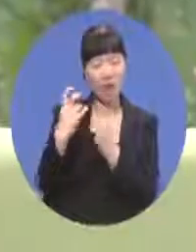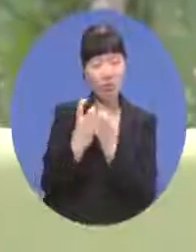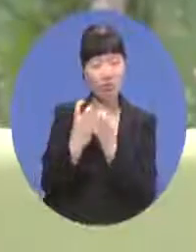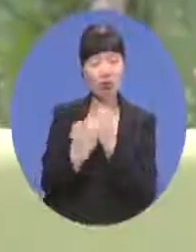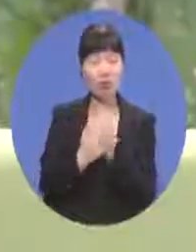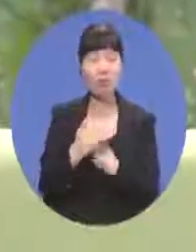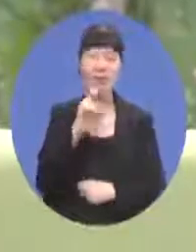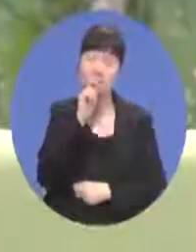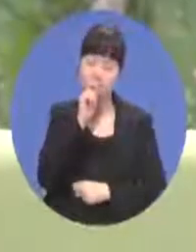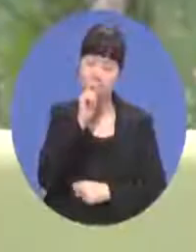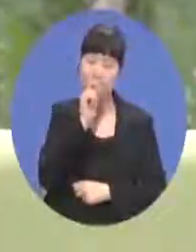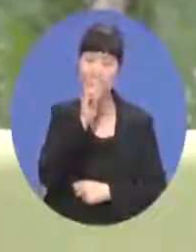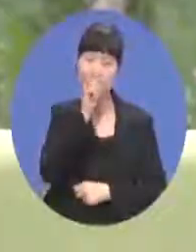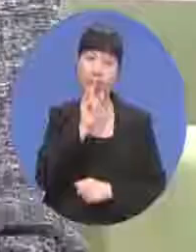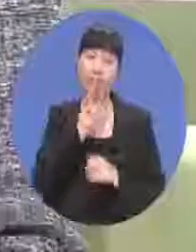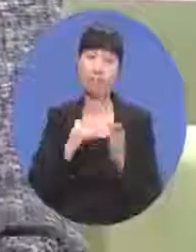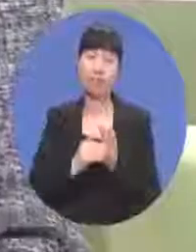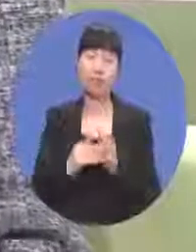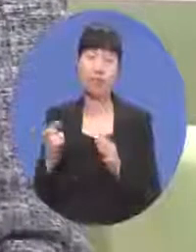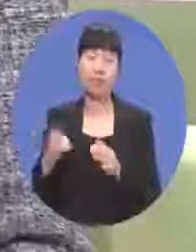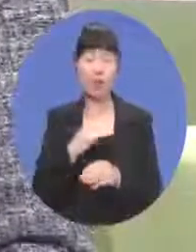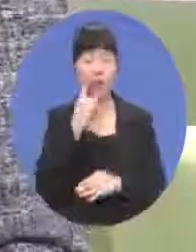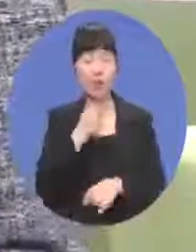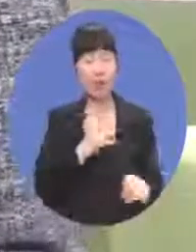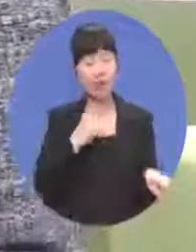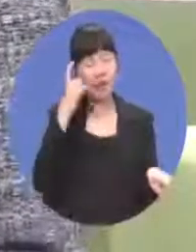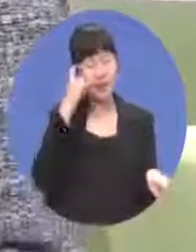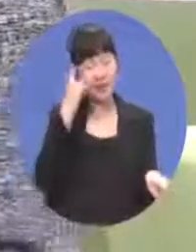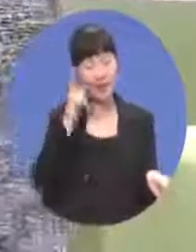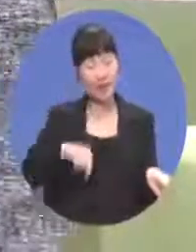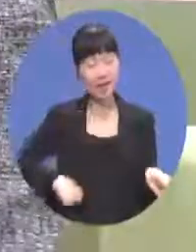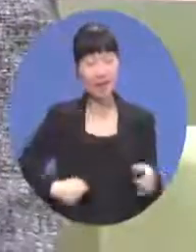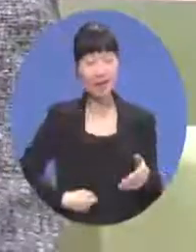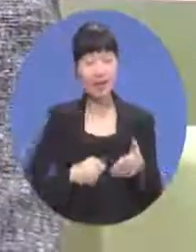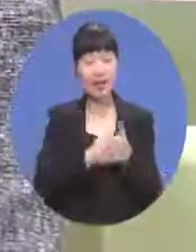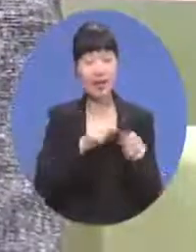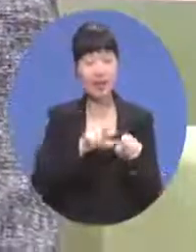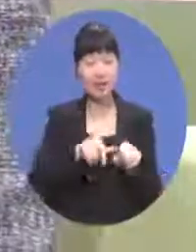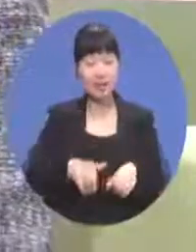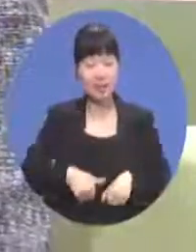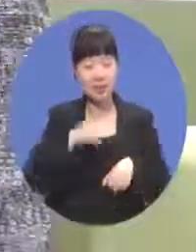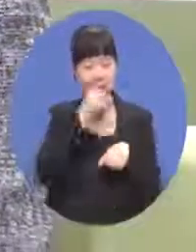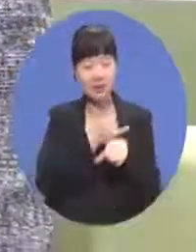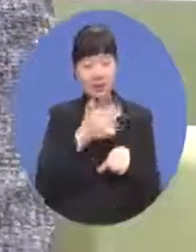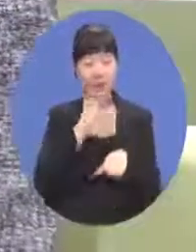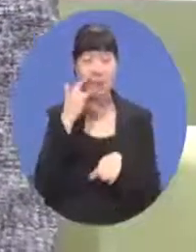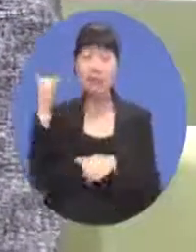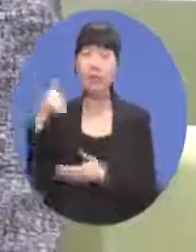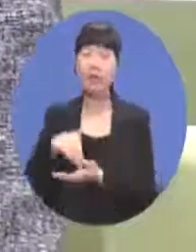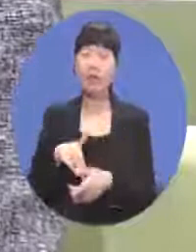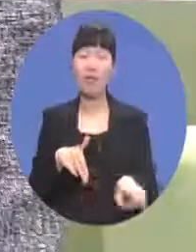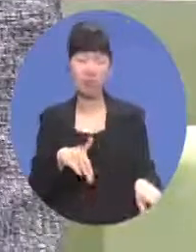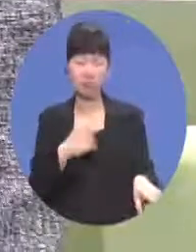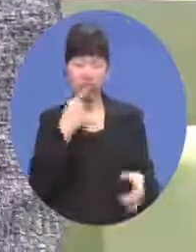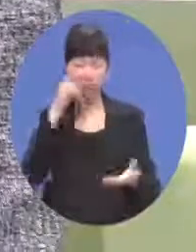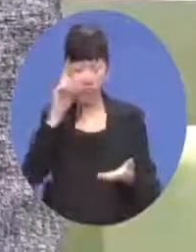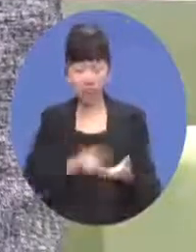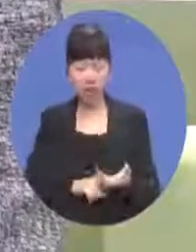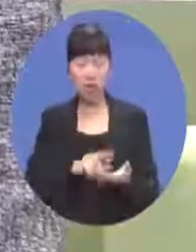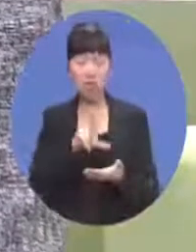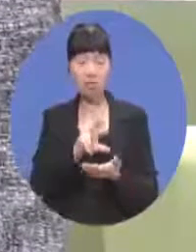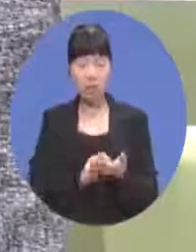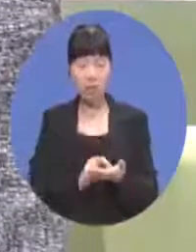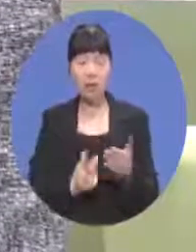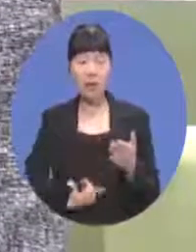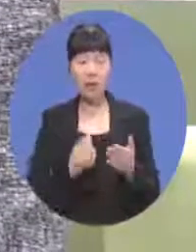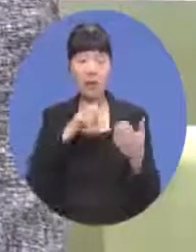또 엄마들이 얘가 조금 생각하는데 나름대로 이제 결심을 하는데 시간이 걸리는데 부모님은 얘는 저렇게 쉬운 문제에